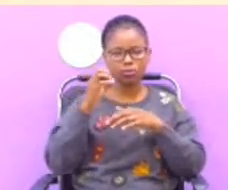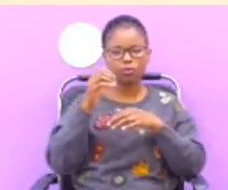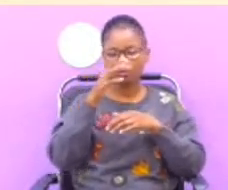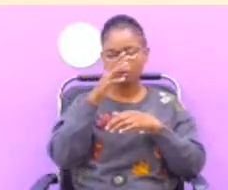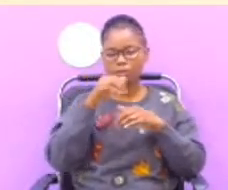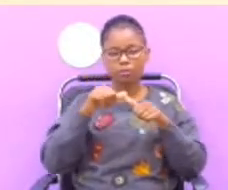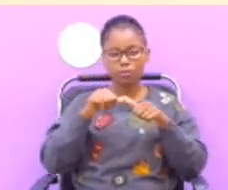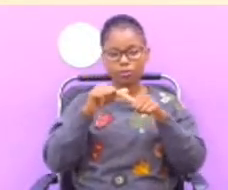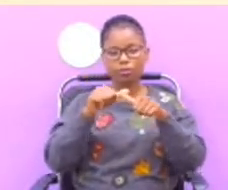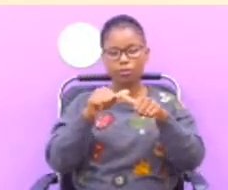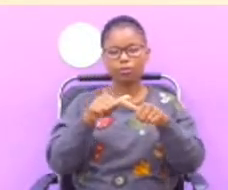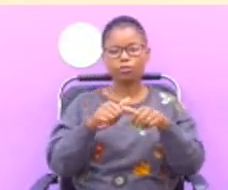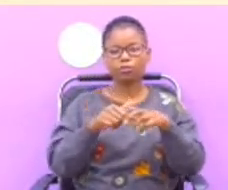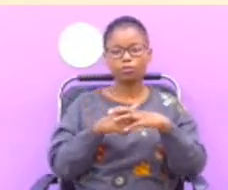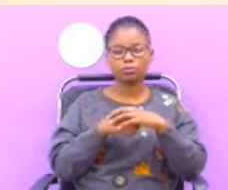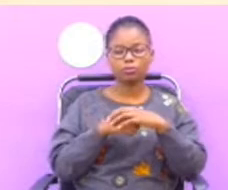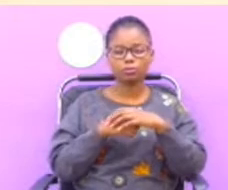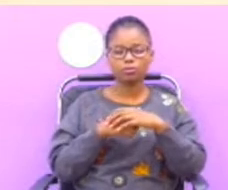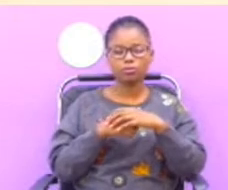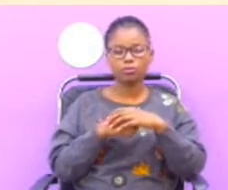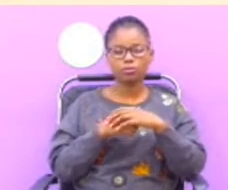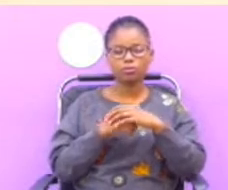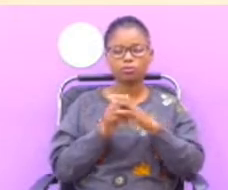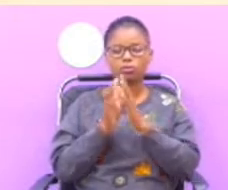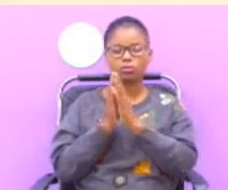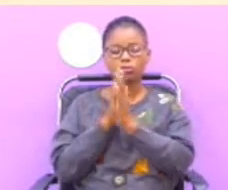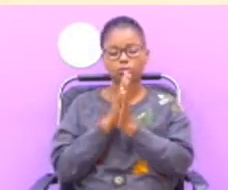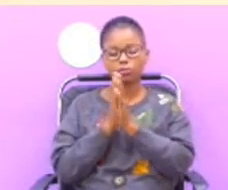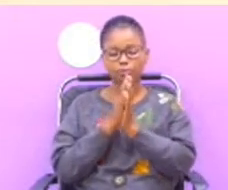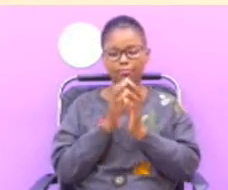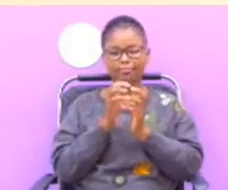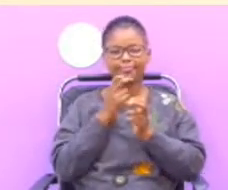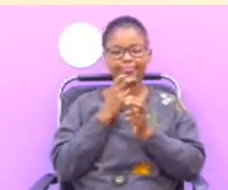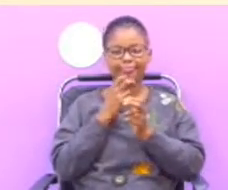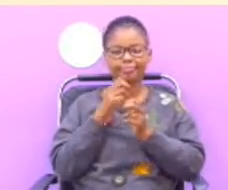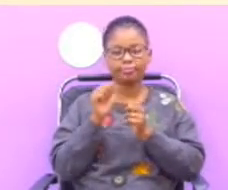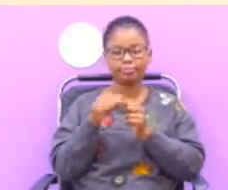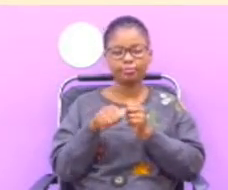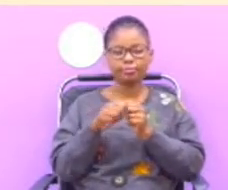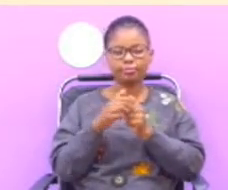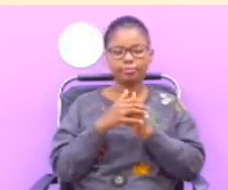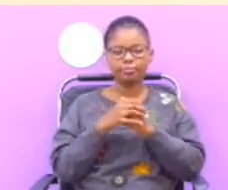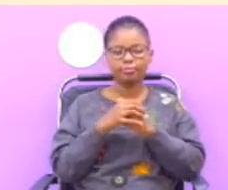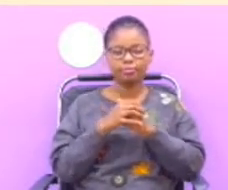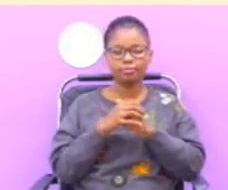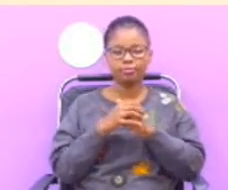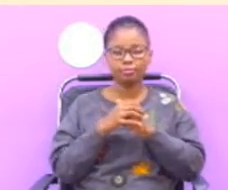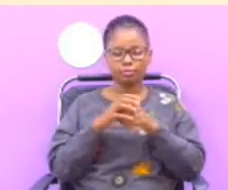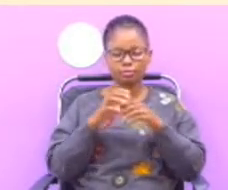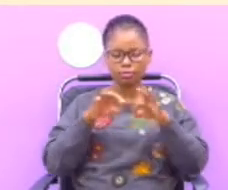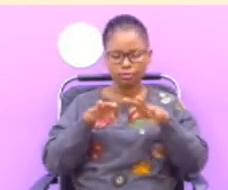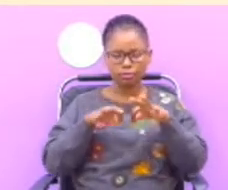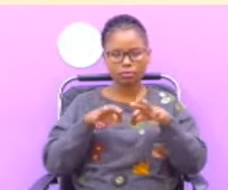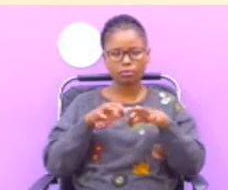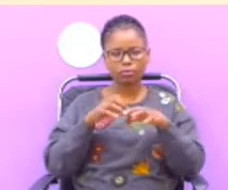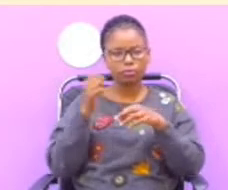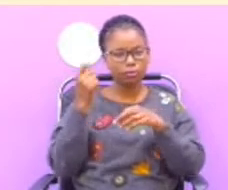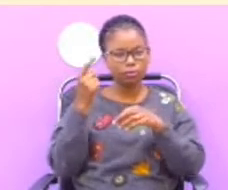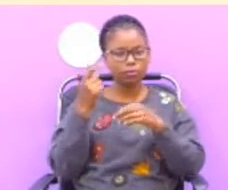hĩ onawe ũkĩrĩ rũgano na no ũthekie ndũrĩ ũrataũkwo na rĩu ndũrĩ